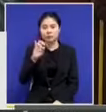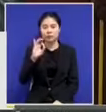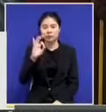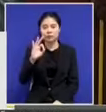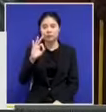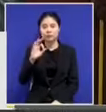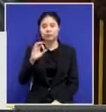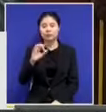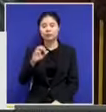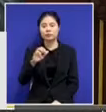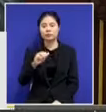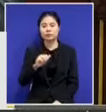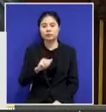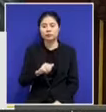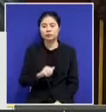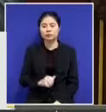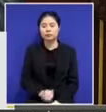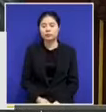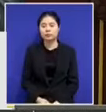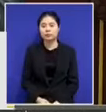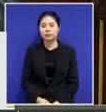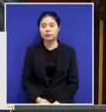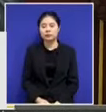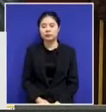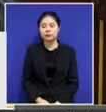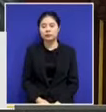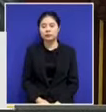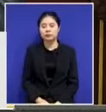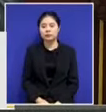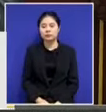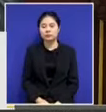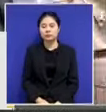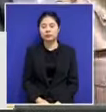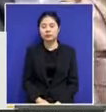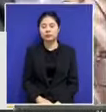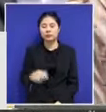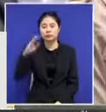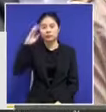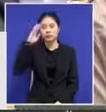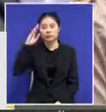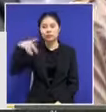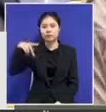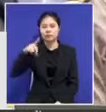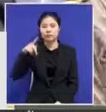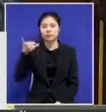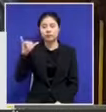279นางสาวแนนบุญธิดาสมชัย พลเอกประยุทธ์จันทร์โอชา